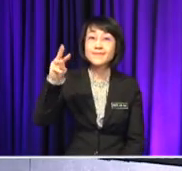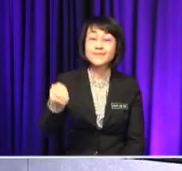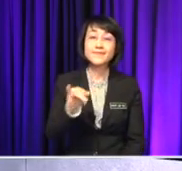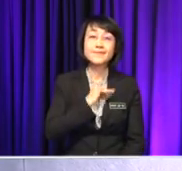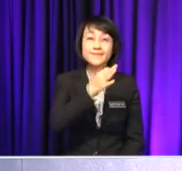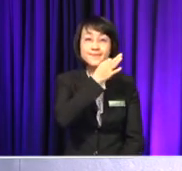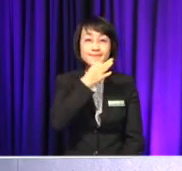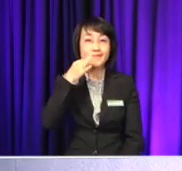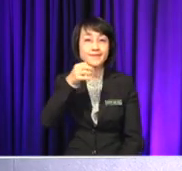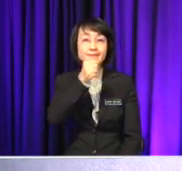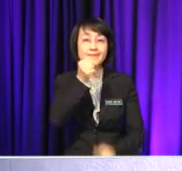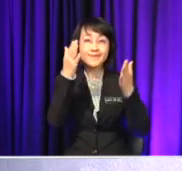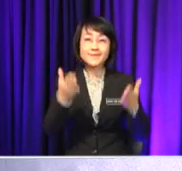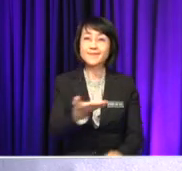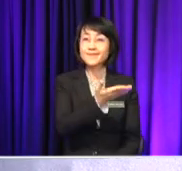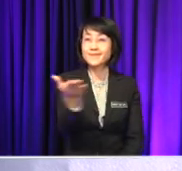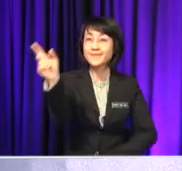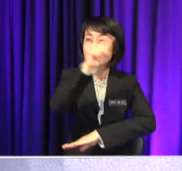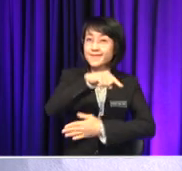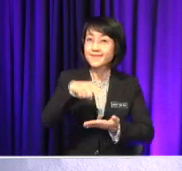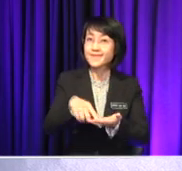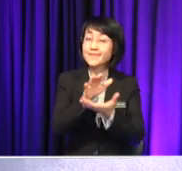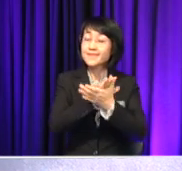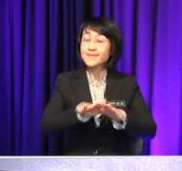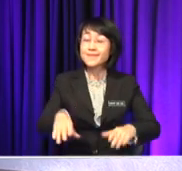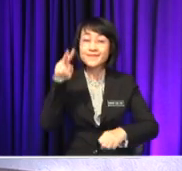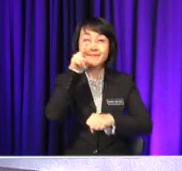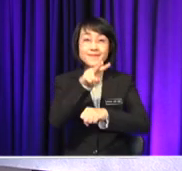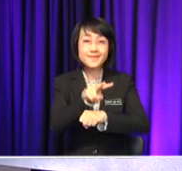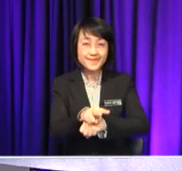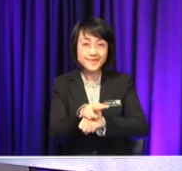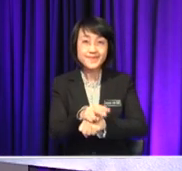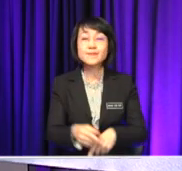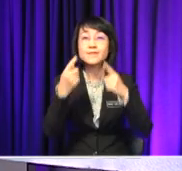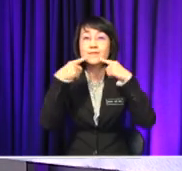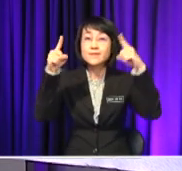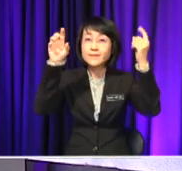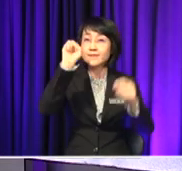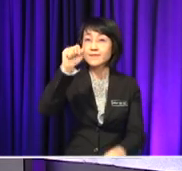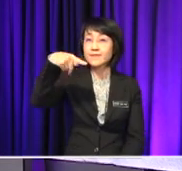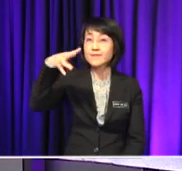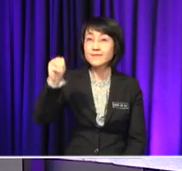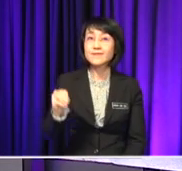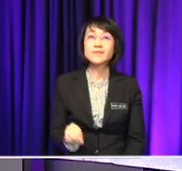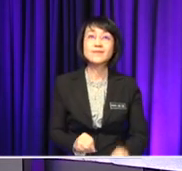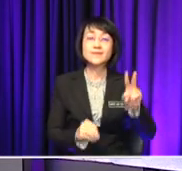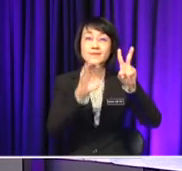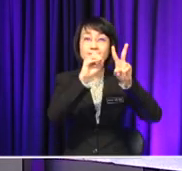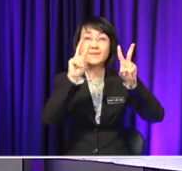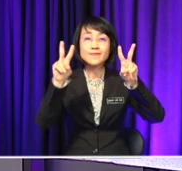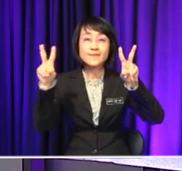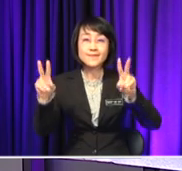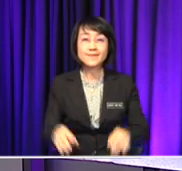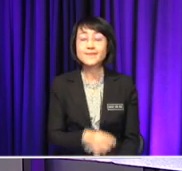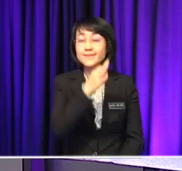hari ini Selamat menonton sukses SPM 2022 hari ini kepada